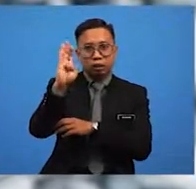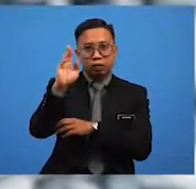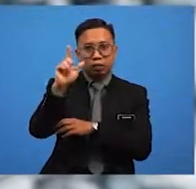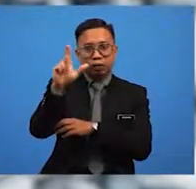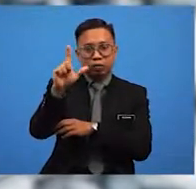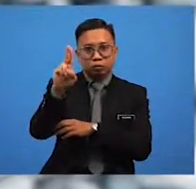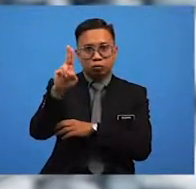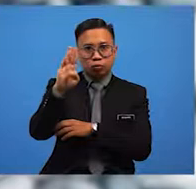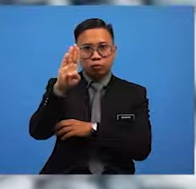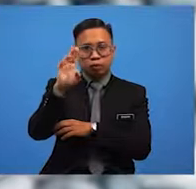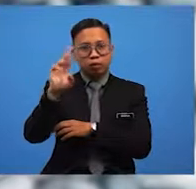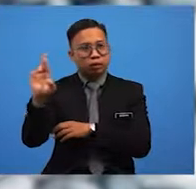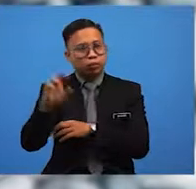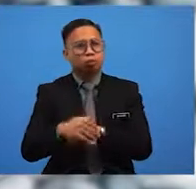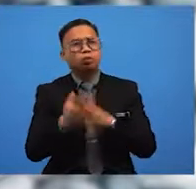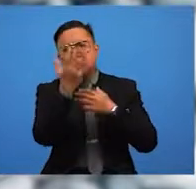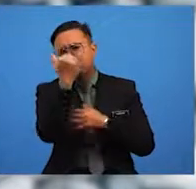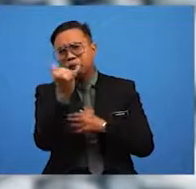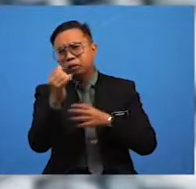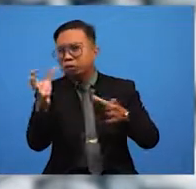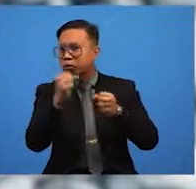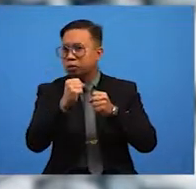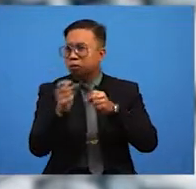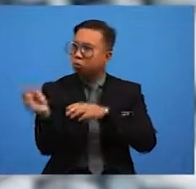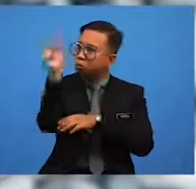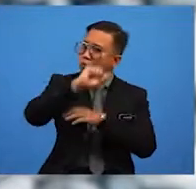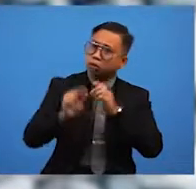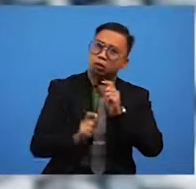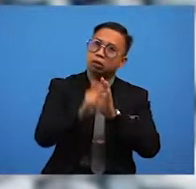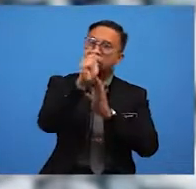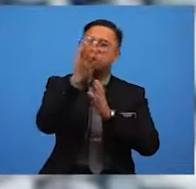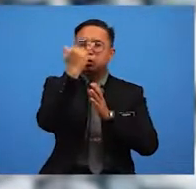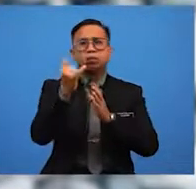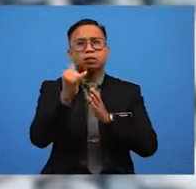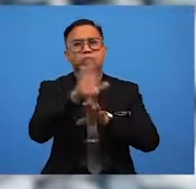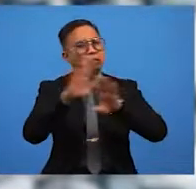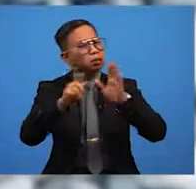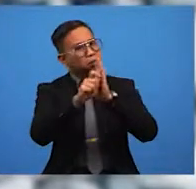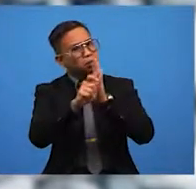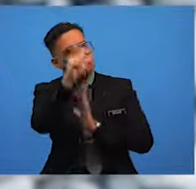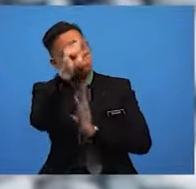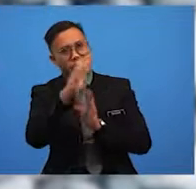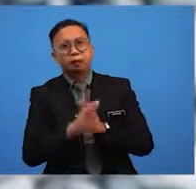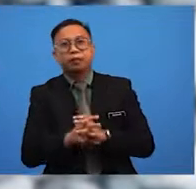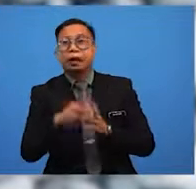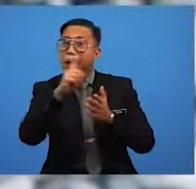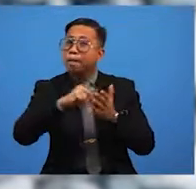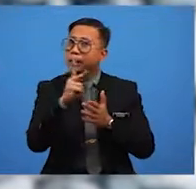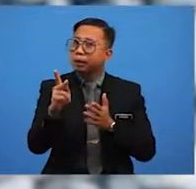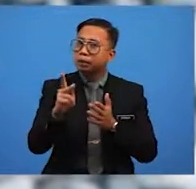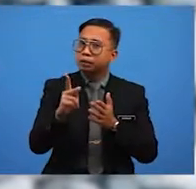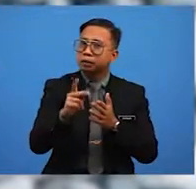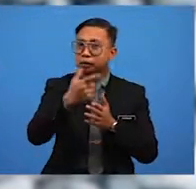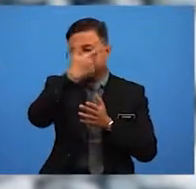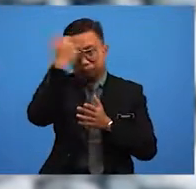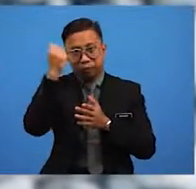meter. Mengapa terdapat gunung yang sangat tinggi dan ada gunung yang tidak tinggi? Apakah yang